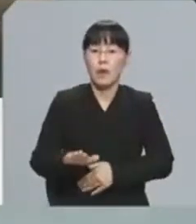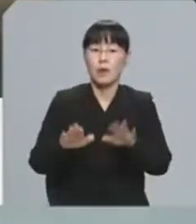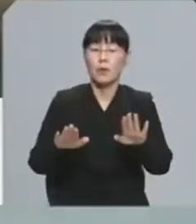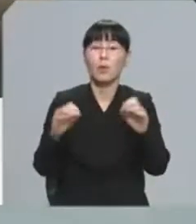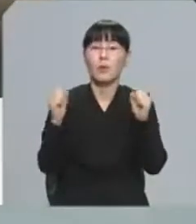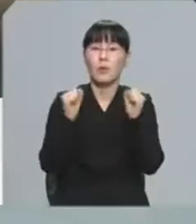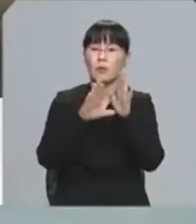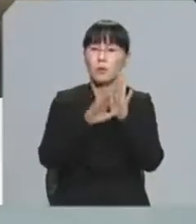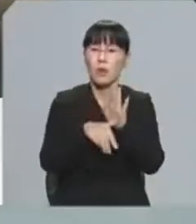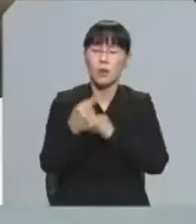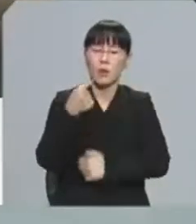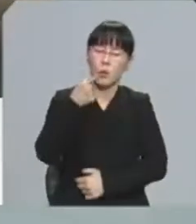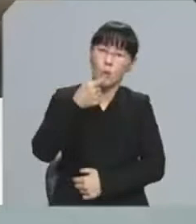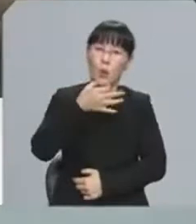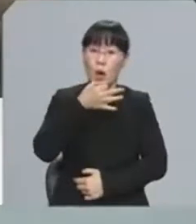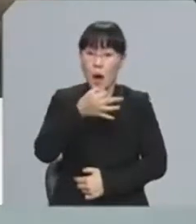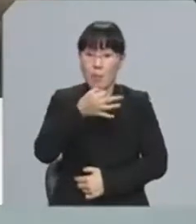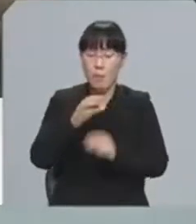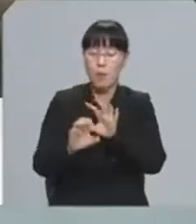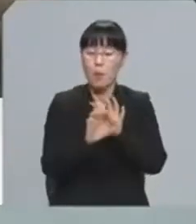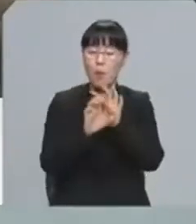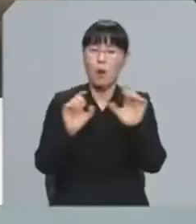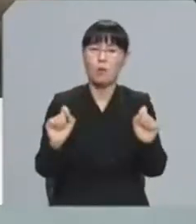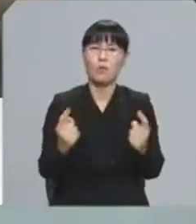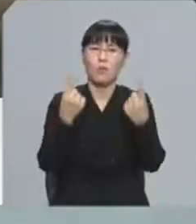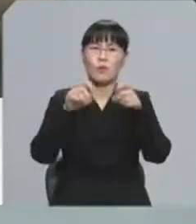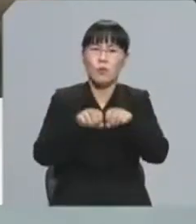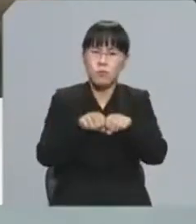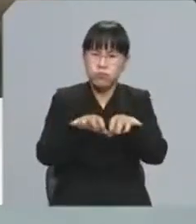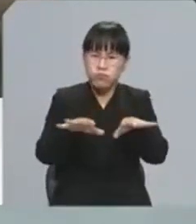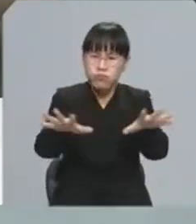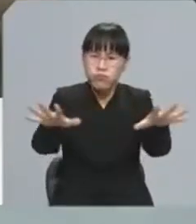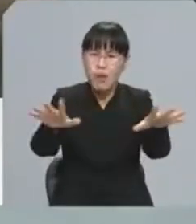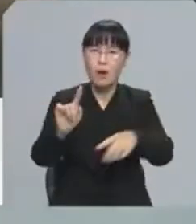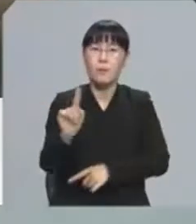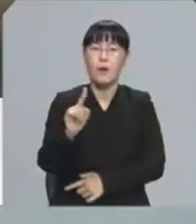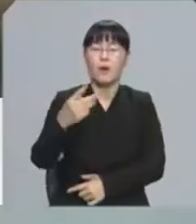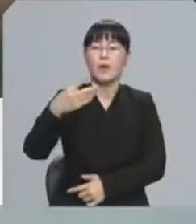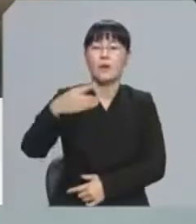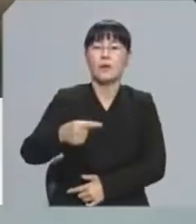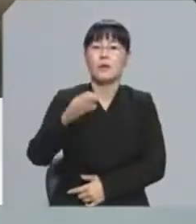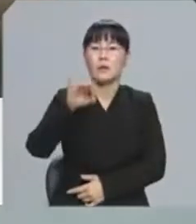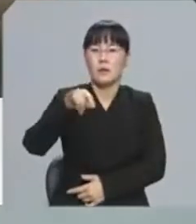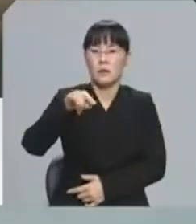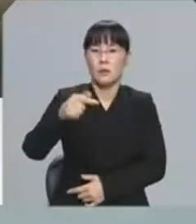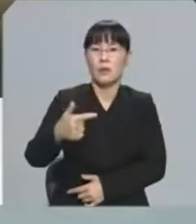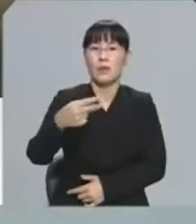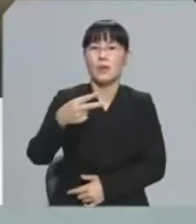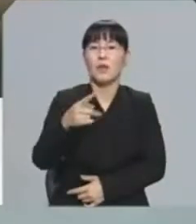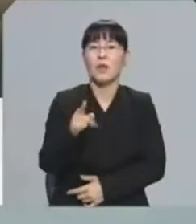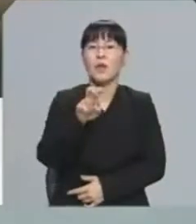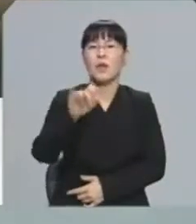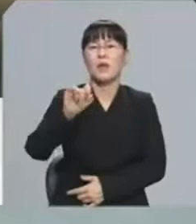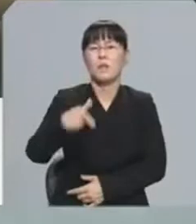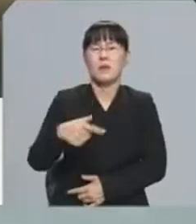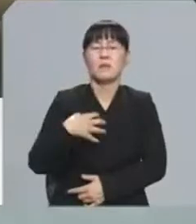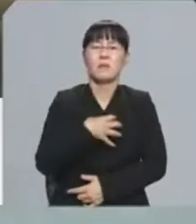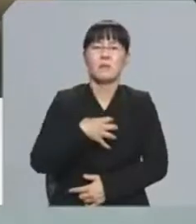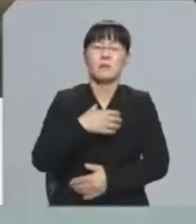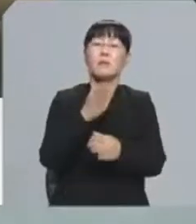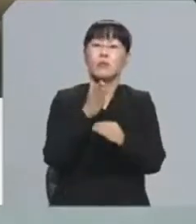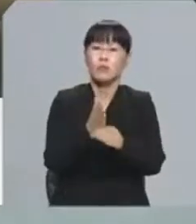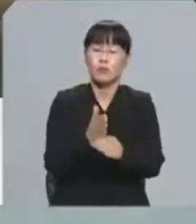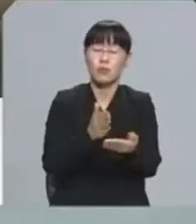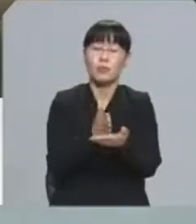올겨울 계절 독감이 코로나19와 함께 유행하는 이른바 트윈데믹에 대한 우려가 커지고 있습니다.